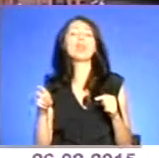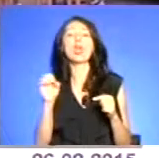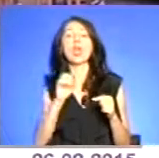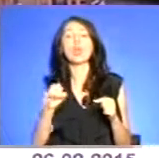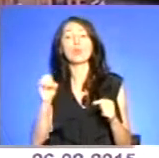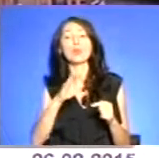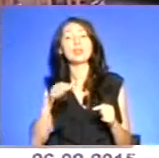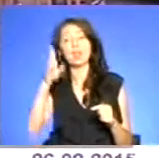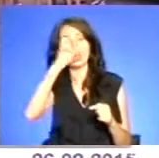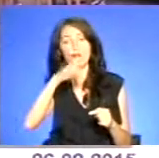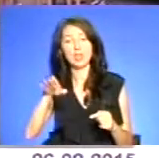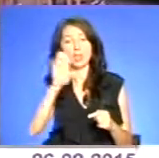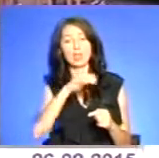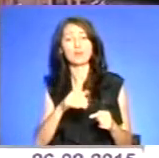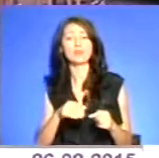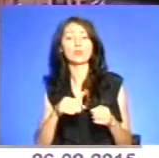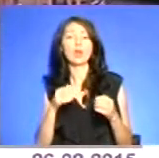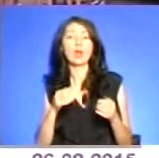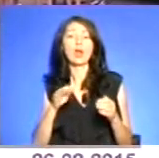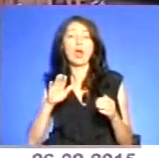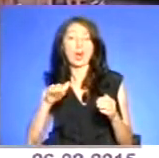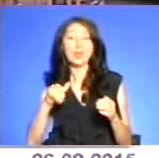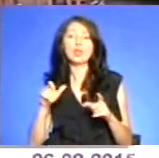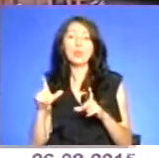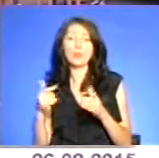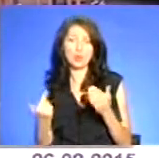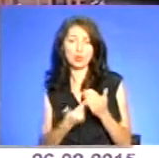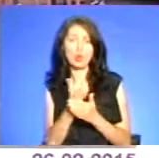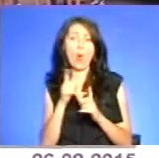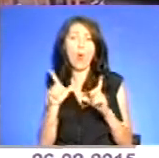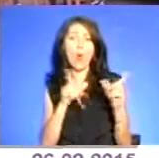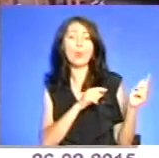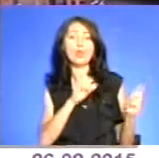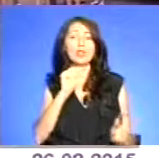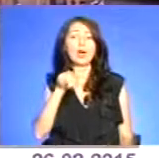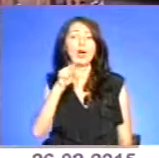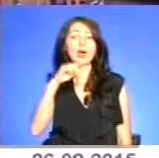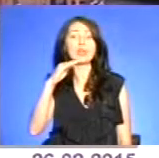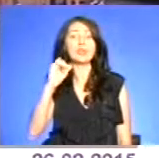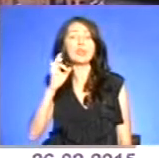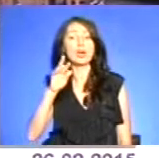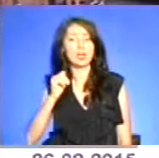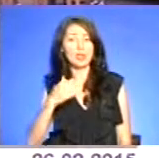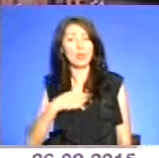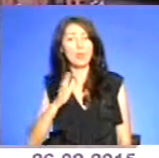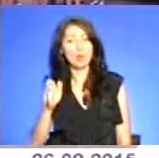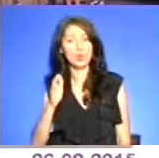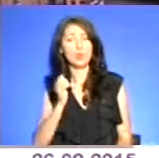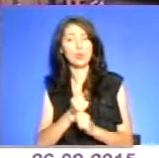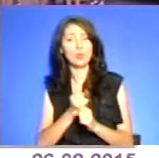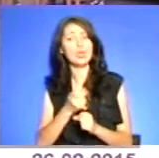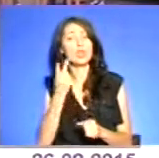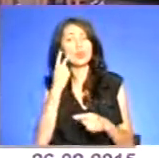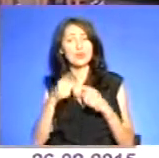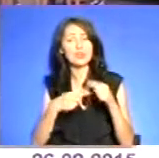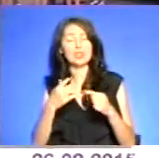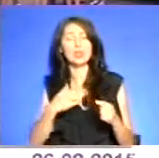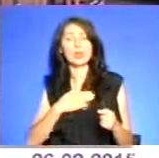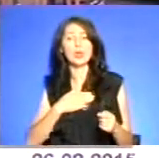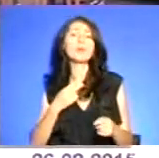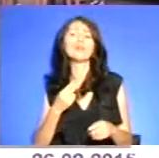як діти, чергова партія дітей відбуде навіть в Аджарію. Ми будемо робити постійно, тому що ми у вічному борзі. І перед цими людьми,